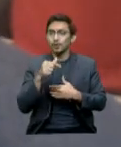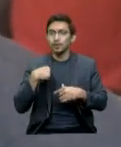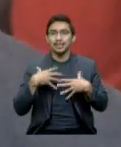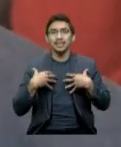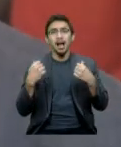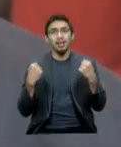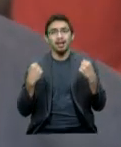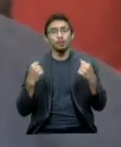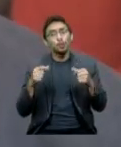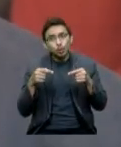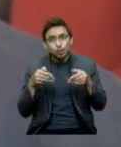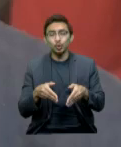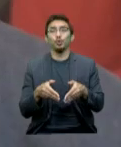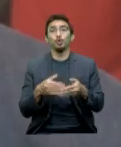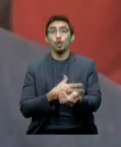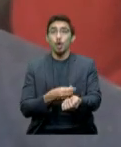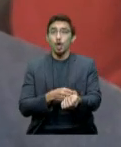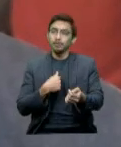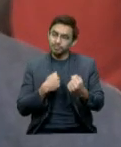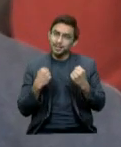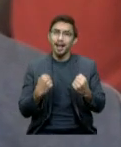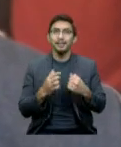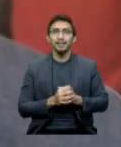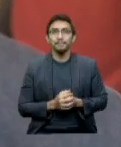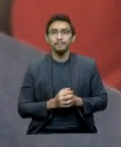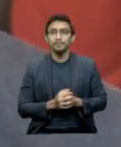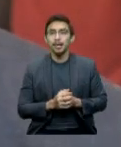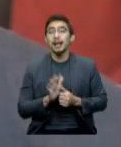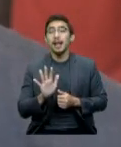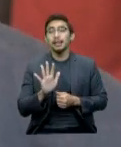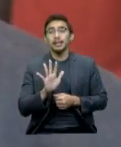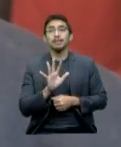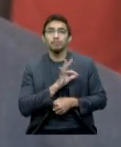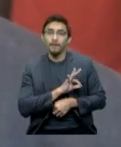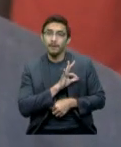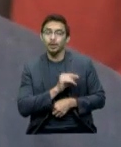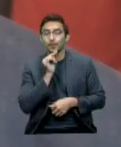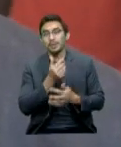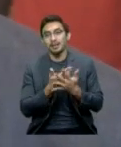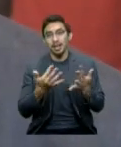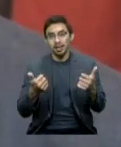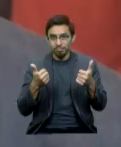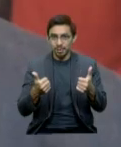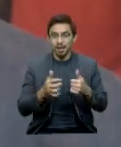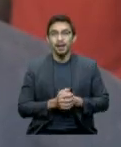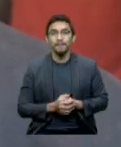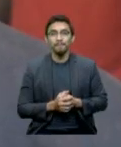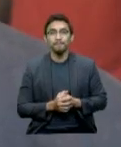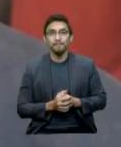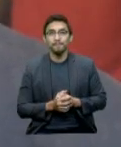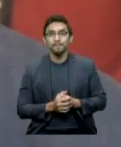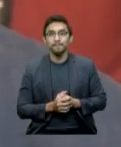yang mendonorkan darah juga, dan juga nanti pasti akan berguna juga dari kita untuk orang-orang, maka dari itu